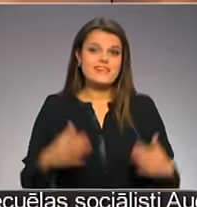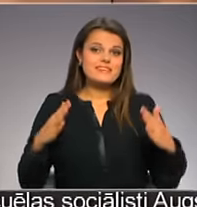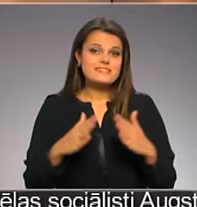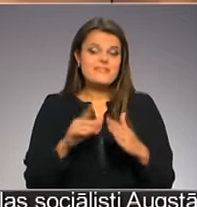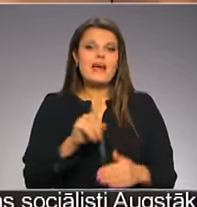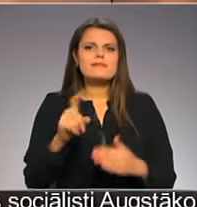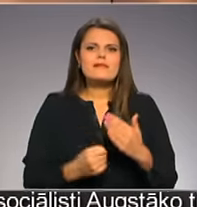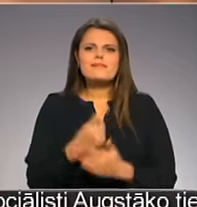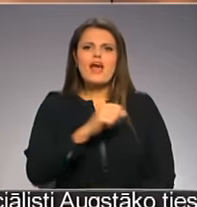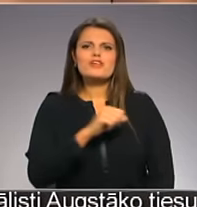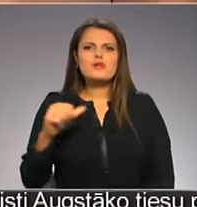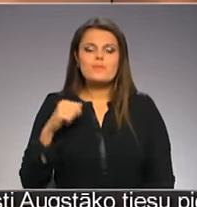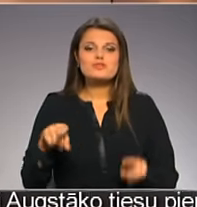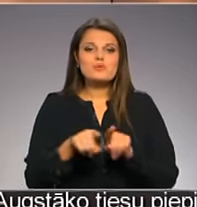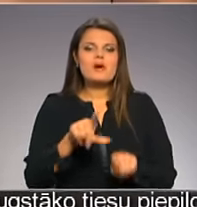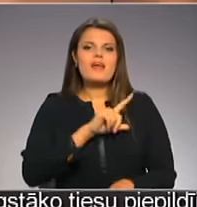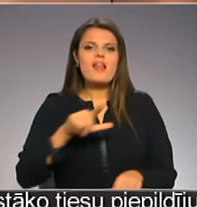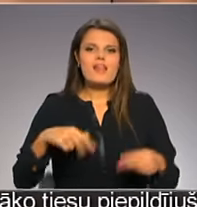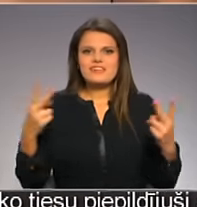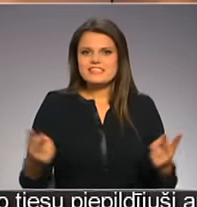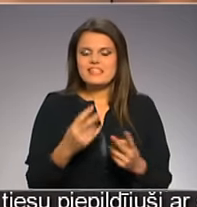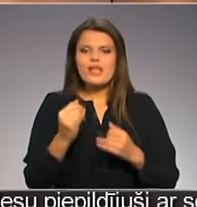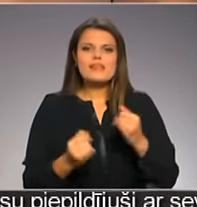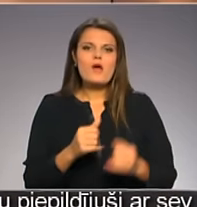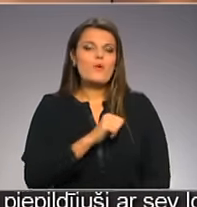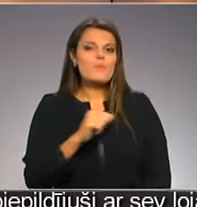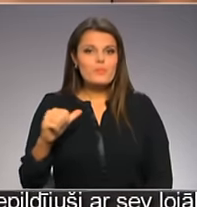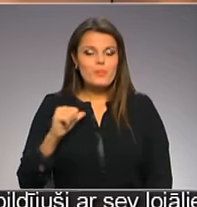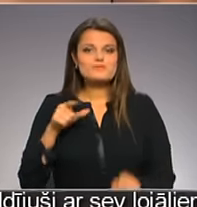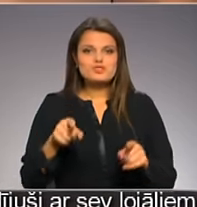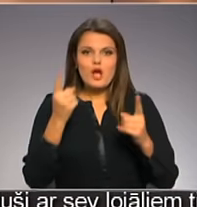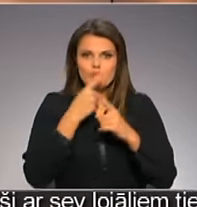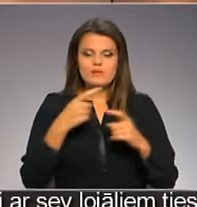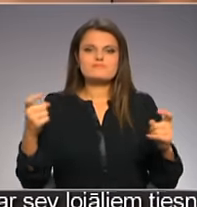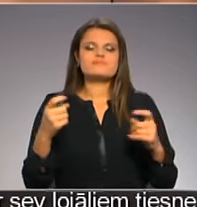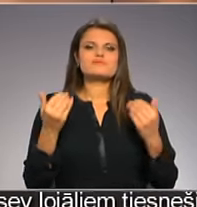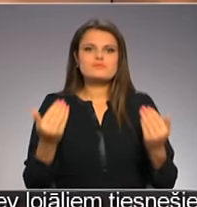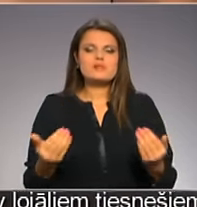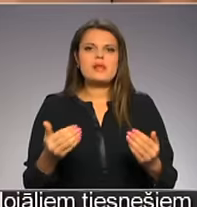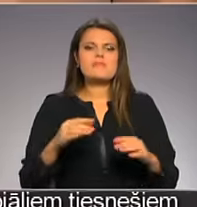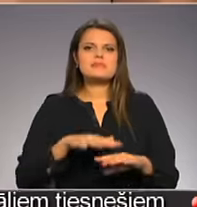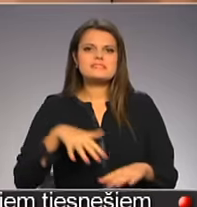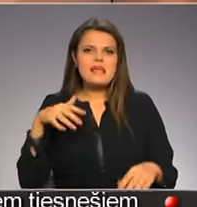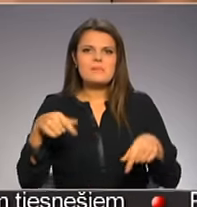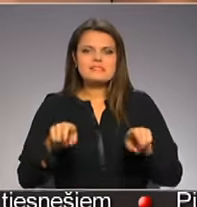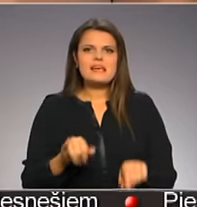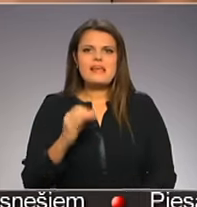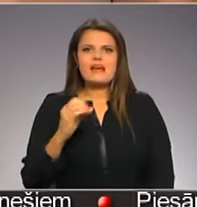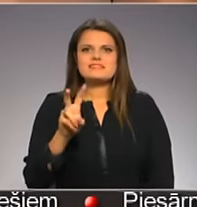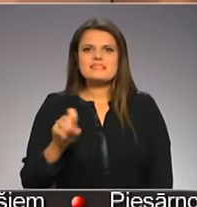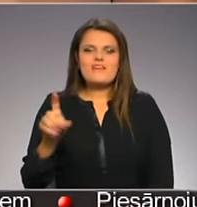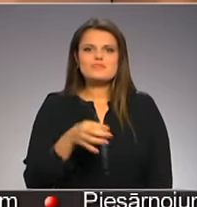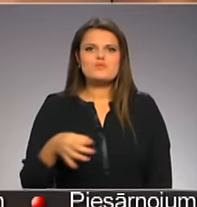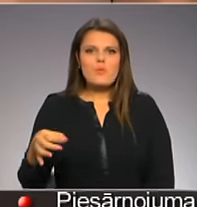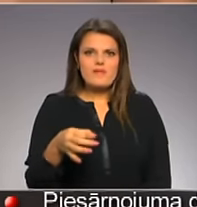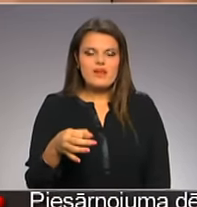Svētki ir jārada pašiem un arī latviskās tradīcijas jākopja pašiem. Ar šādu atziņu šovakar pie garā saimes galda sēdīsies Iecavas novada